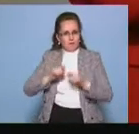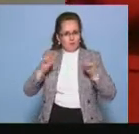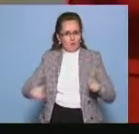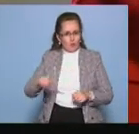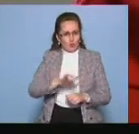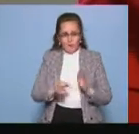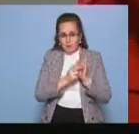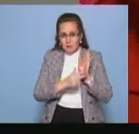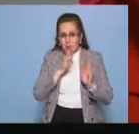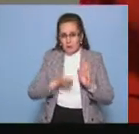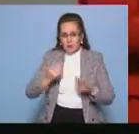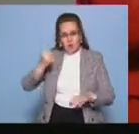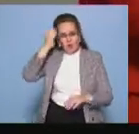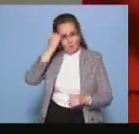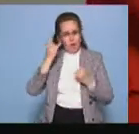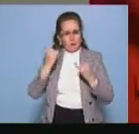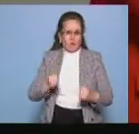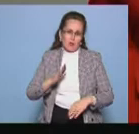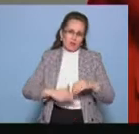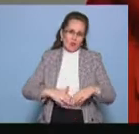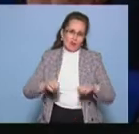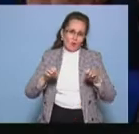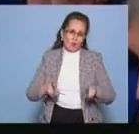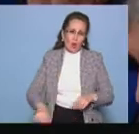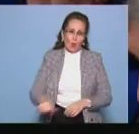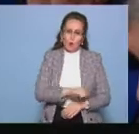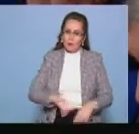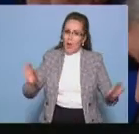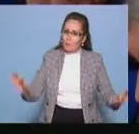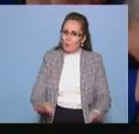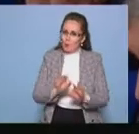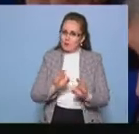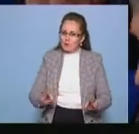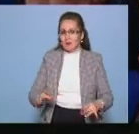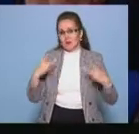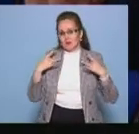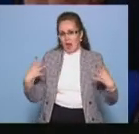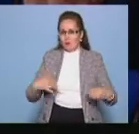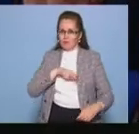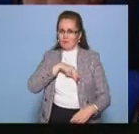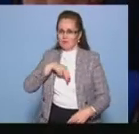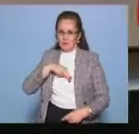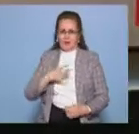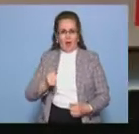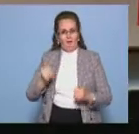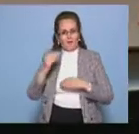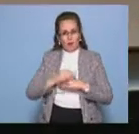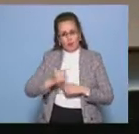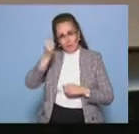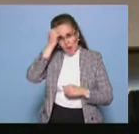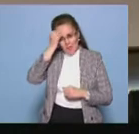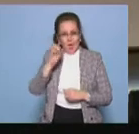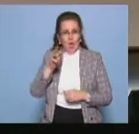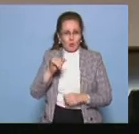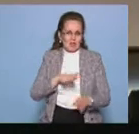память об основоположнике профессиональной удмуртской музыки. Церемония прошла на вечере памяти. В этом году композитору исполнилось бы 90